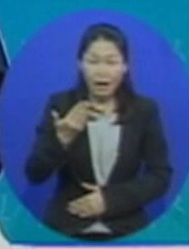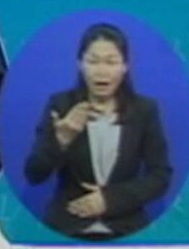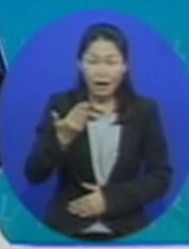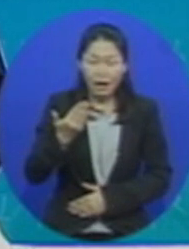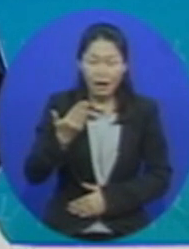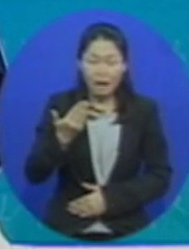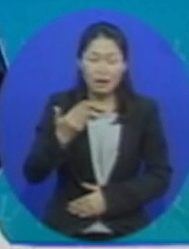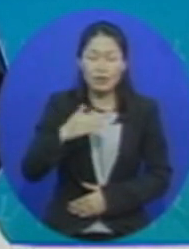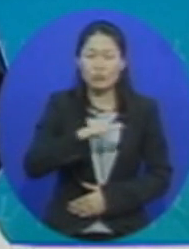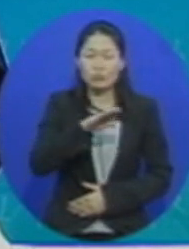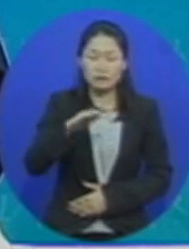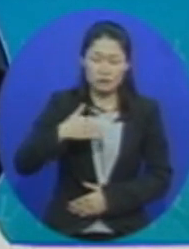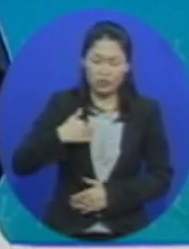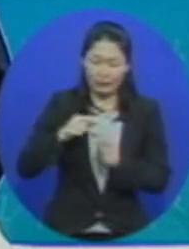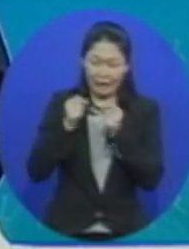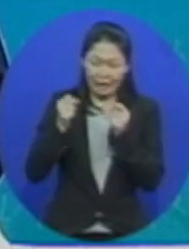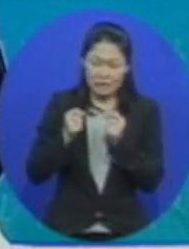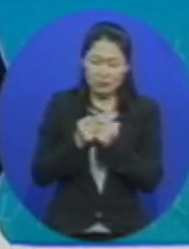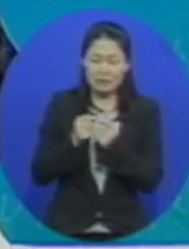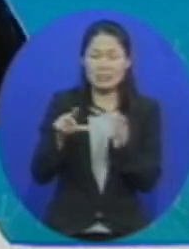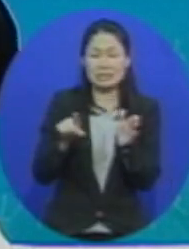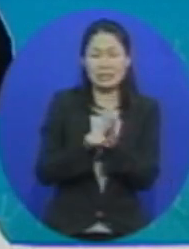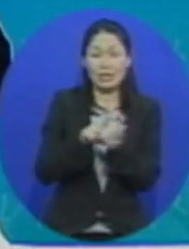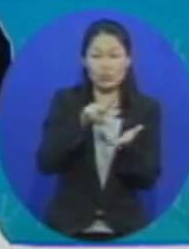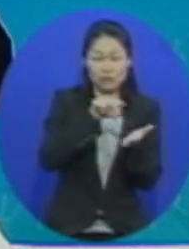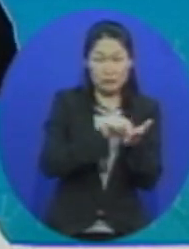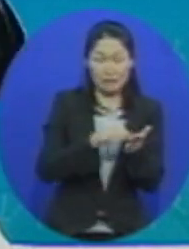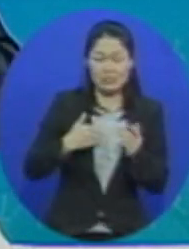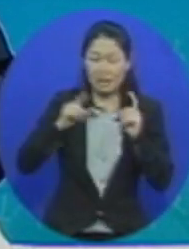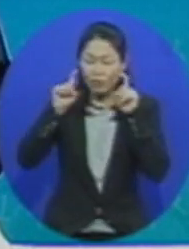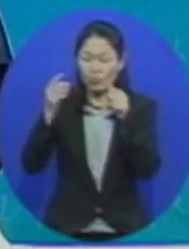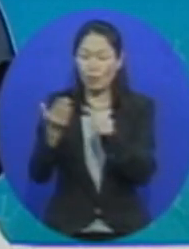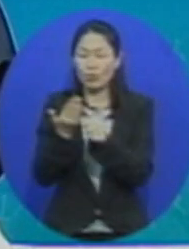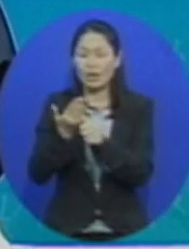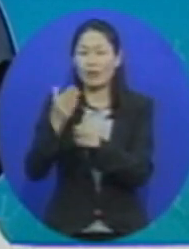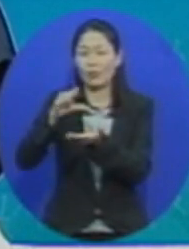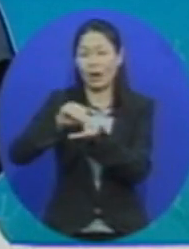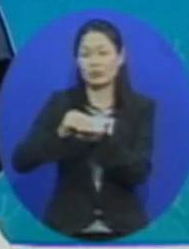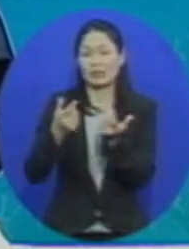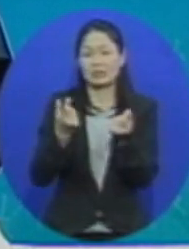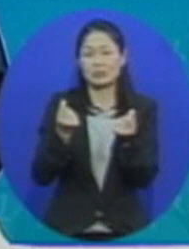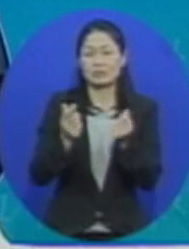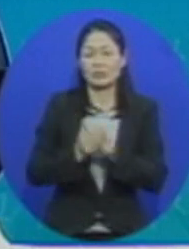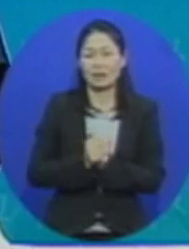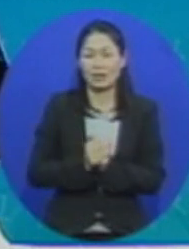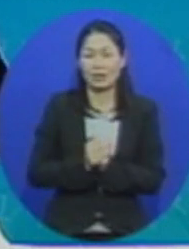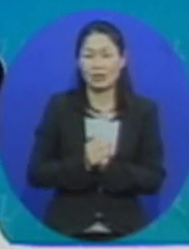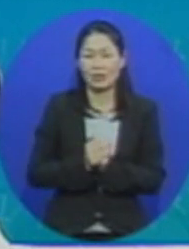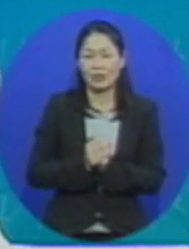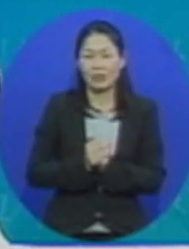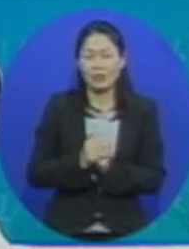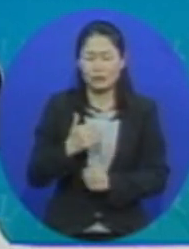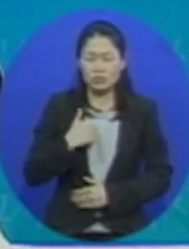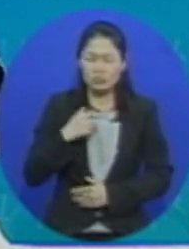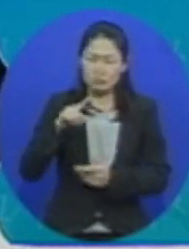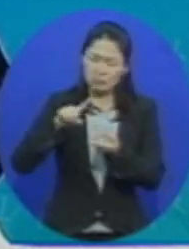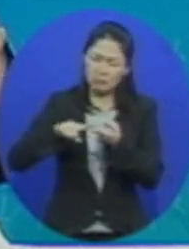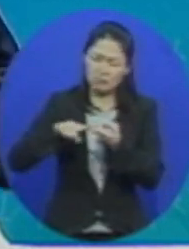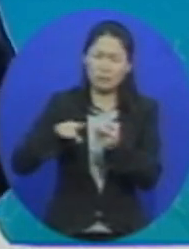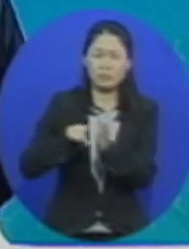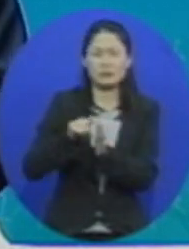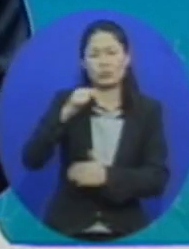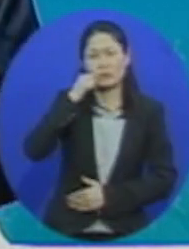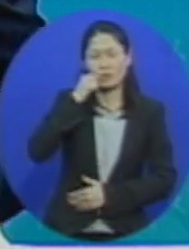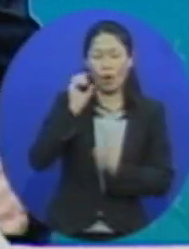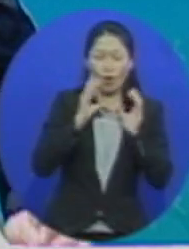신앙의 축제 였고 제 목회 과제 였어요 저는 그게 믿어지지가 않았어요